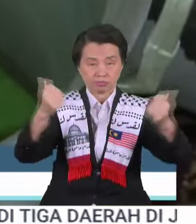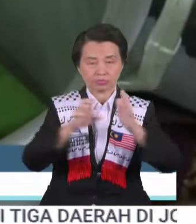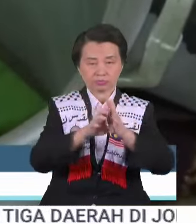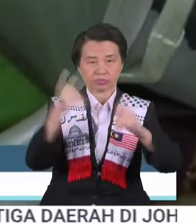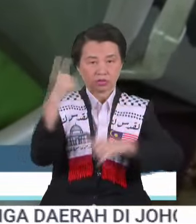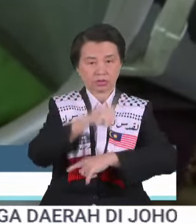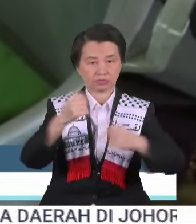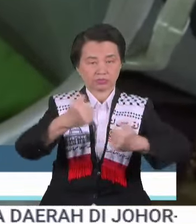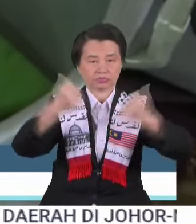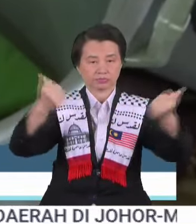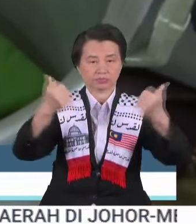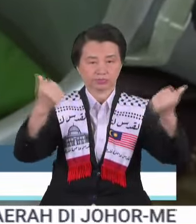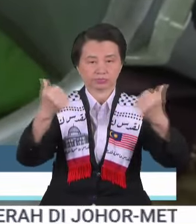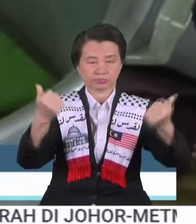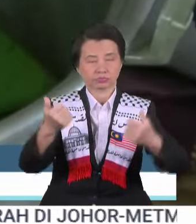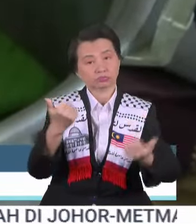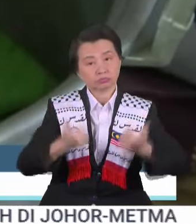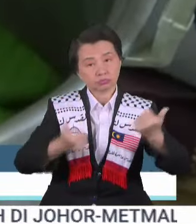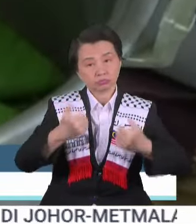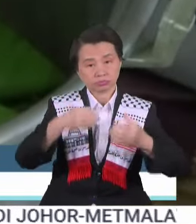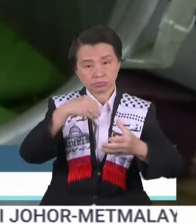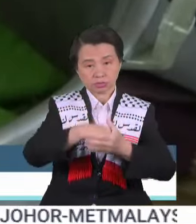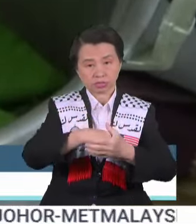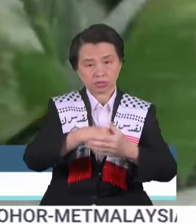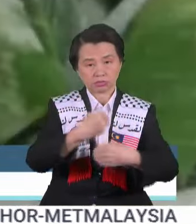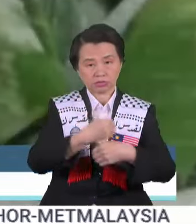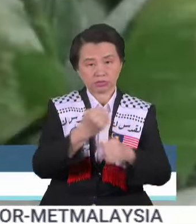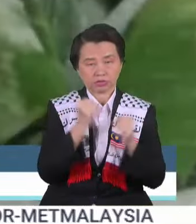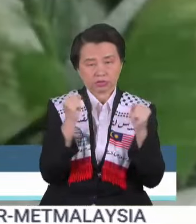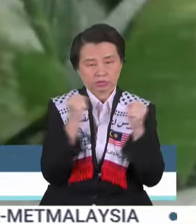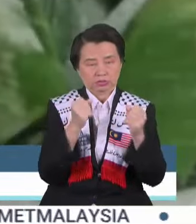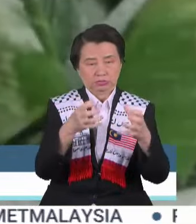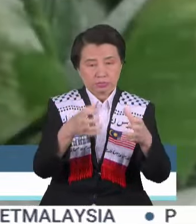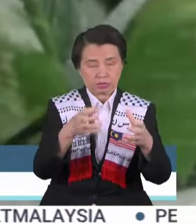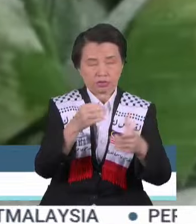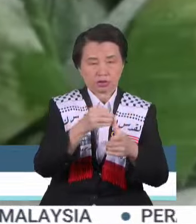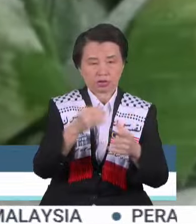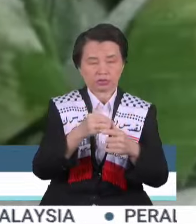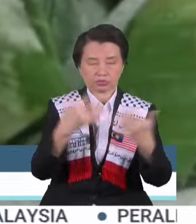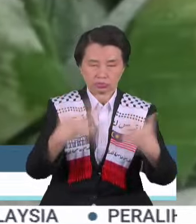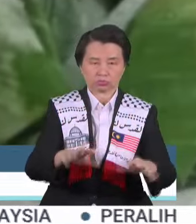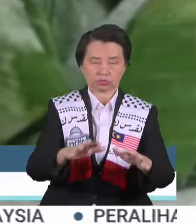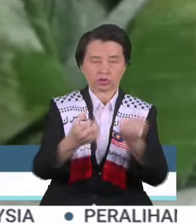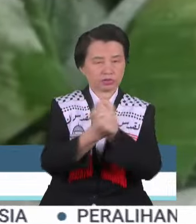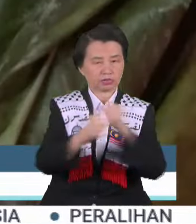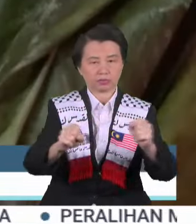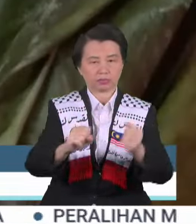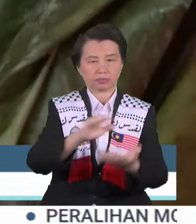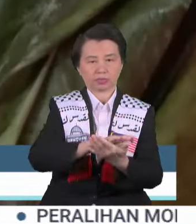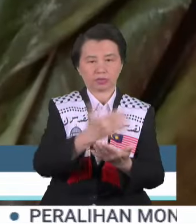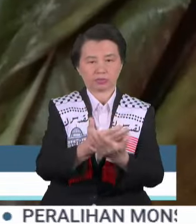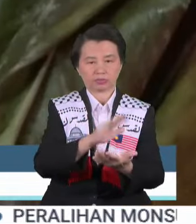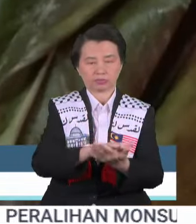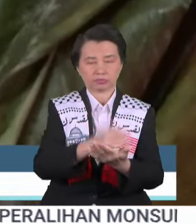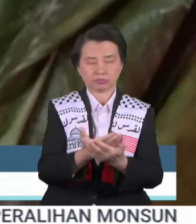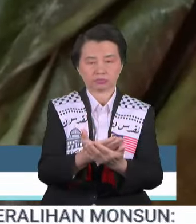Hari Raya Aidilfitri, sama ada dalam bentuk sejuk beku atau siap dimasak.